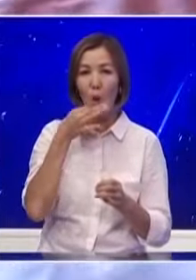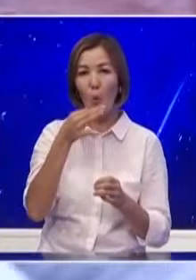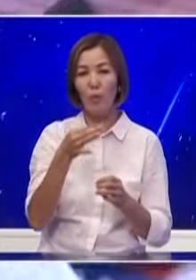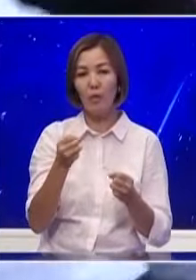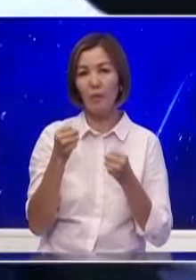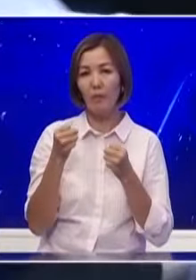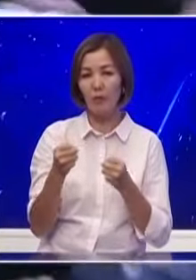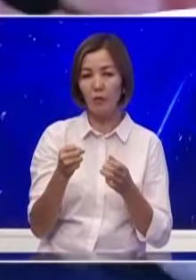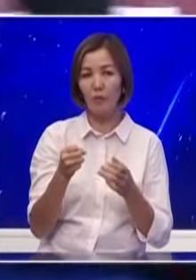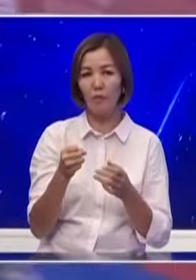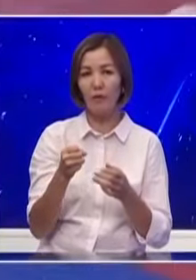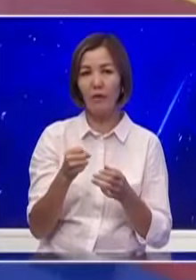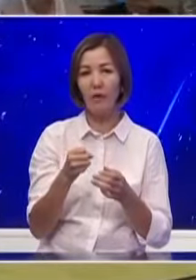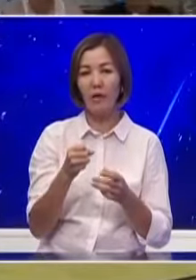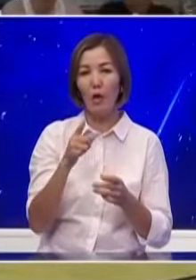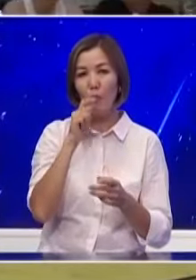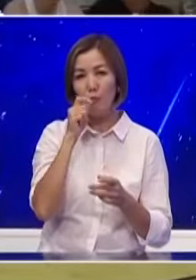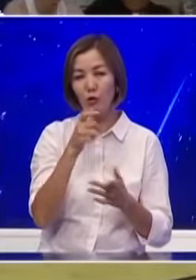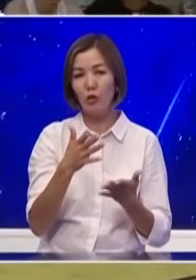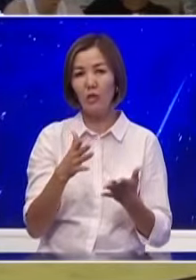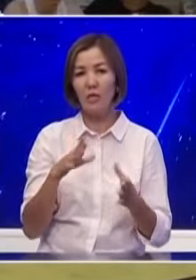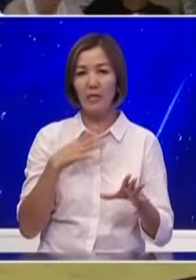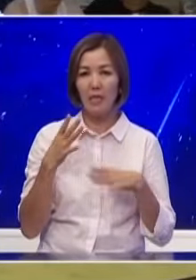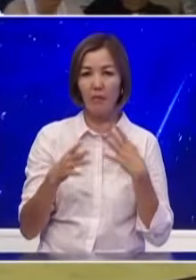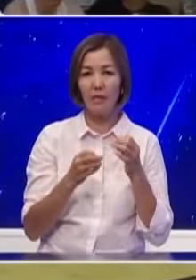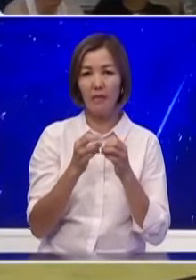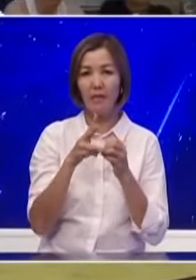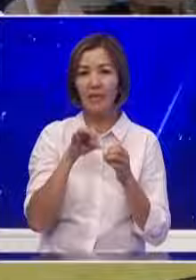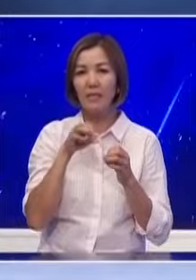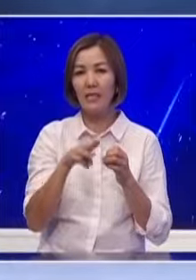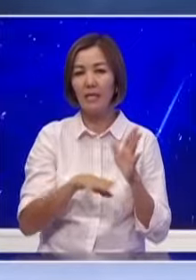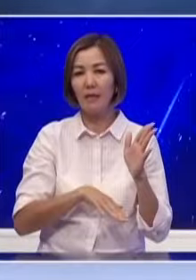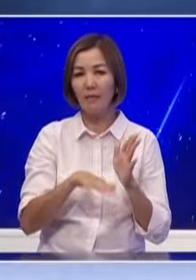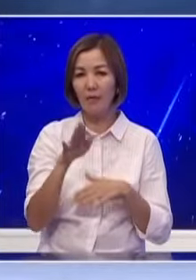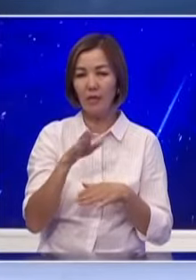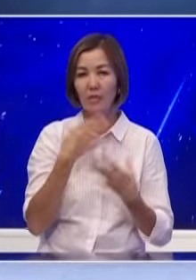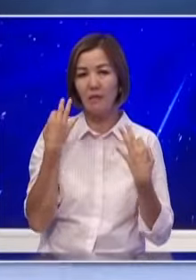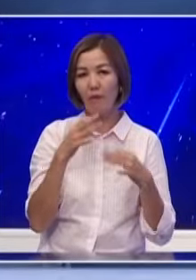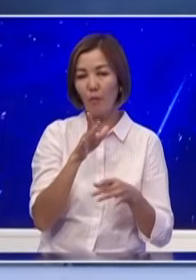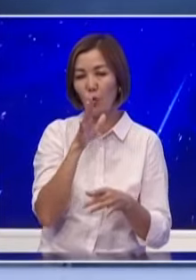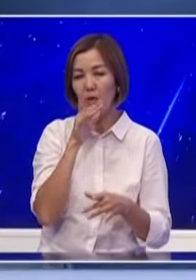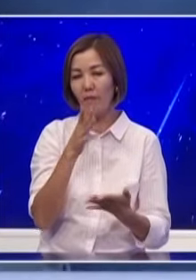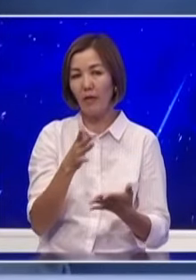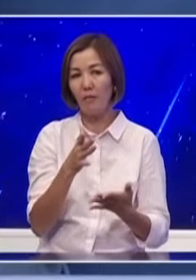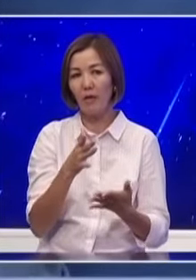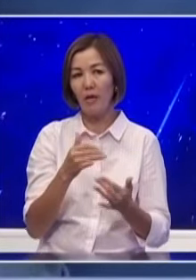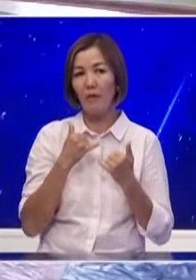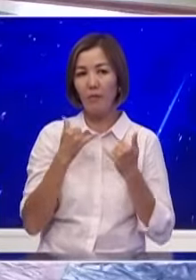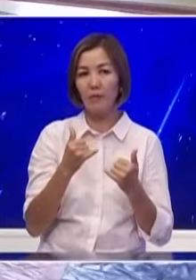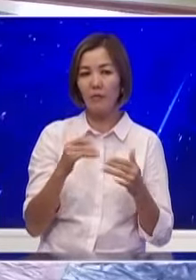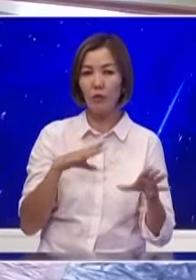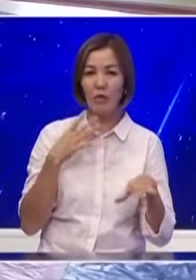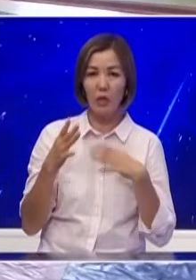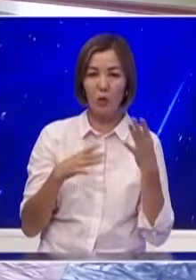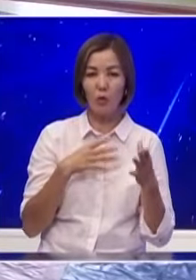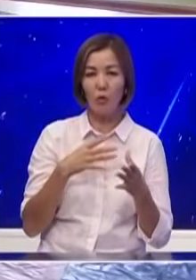Баглан Сарикенов. По словам мужчины, спортом он занимается с 12 лет. Все свое свободное от работы время посвящает тренировкам.